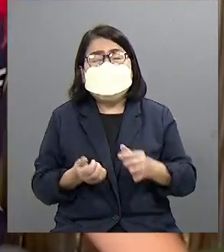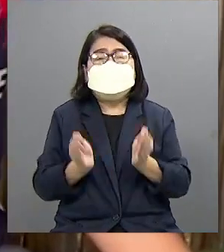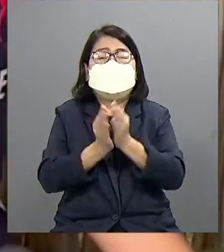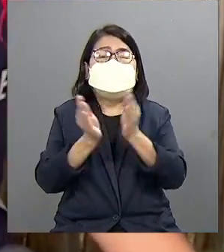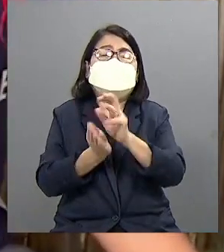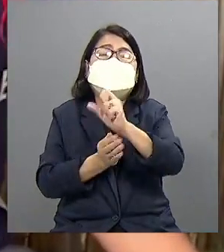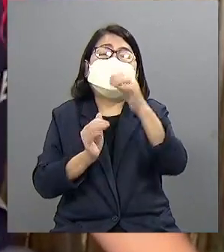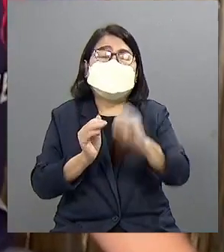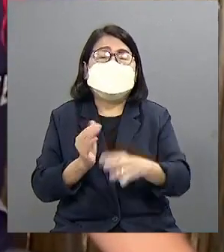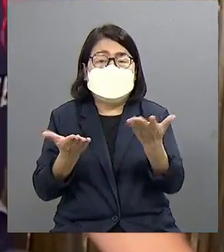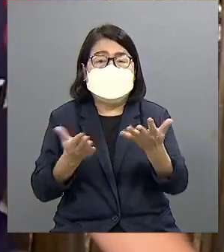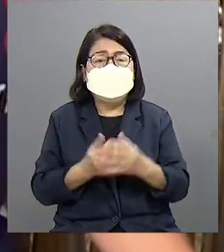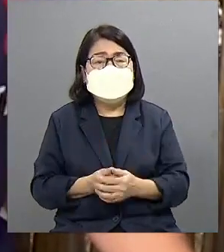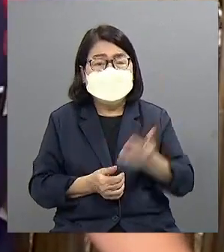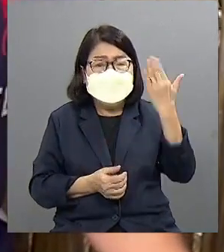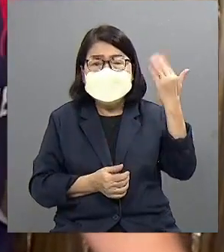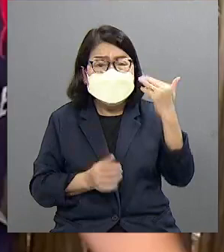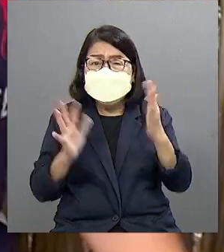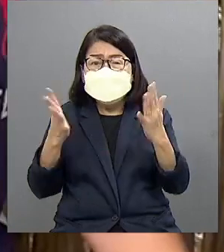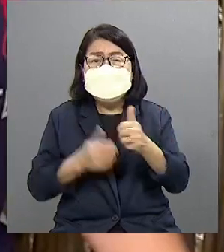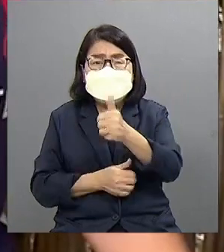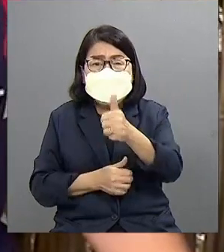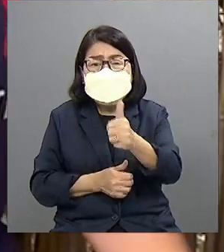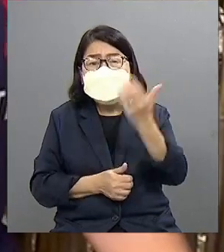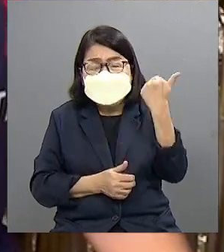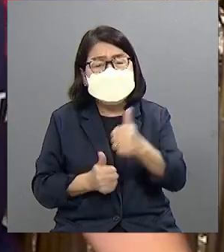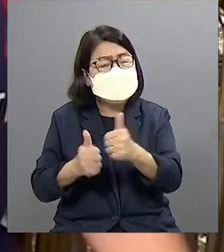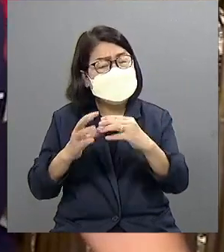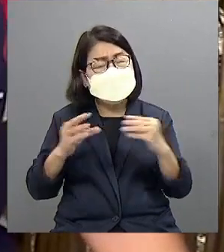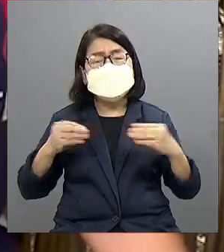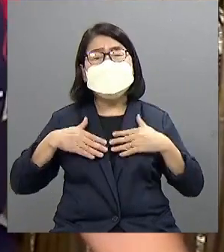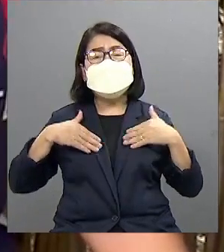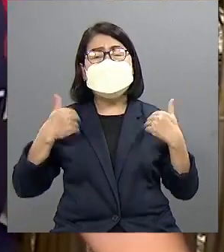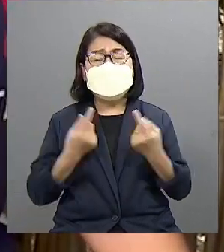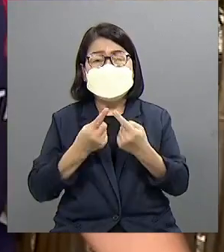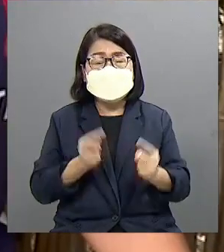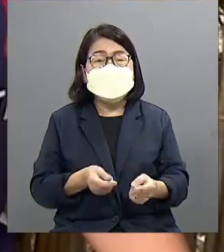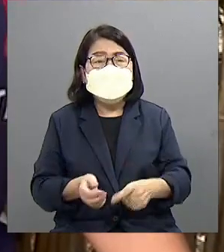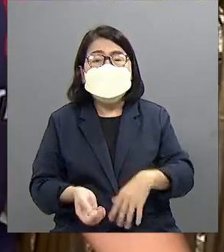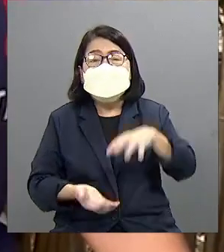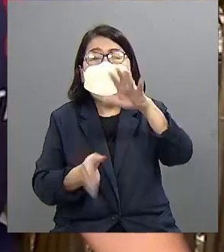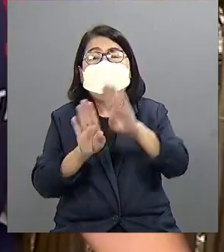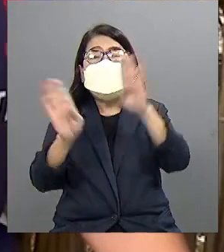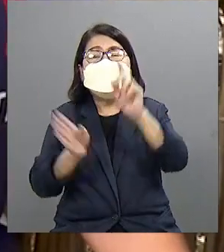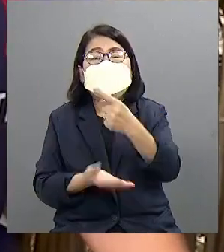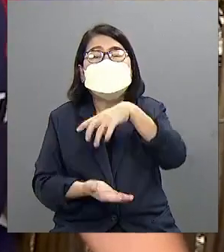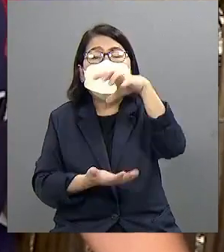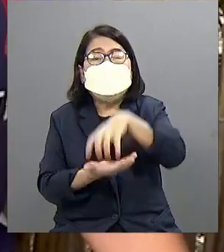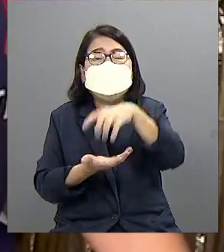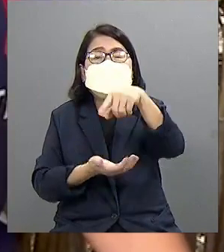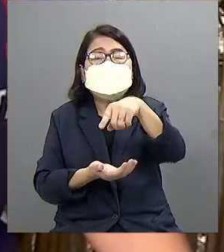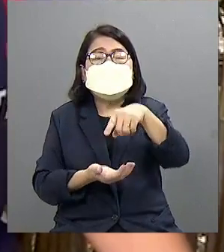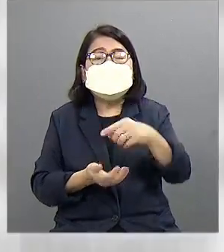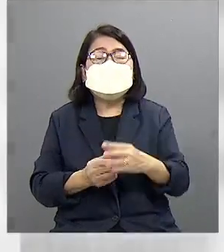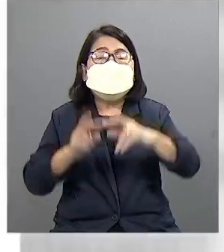ไม่ตะกอดมันไม่เคยเป็นแบบนี้นะพี่ตะกอดมันเงียบสงบแต่พอวันนึงมันมาอย่างนี้ขึ้นแล้วก็โอเคตั้งหลังมามันไม่ไหว